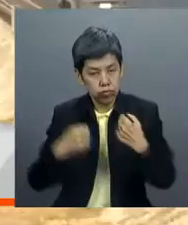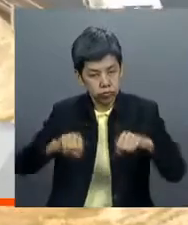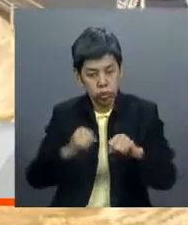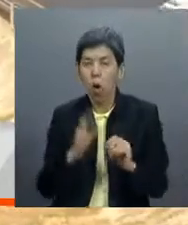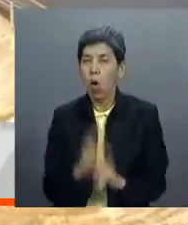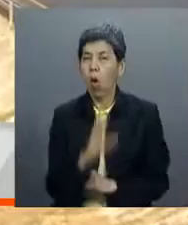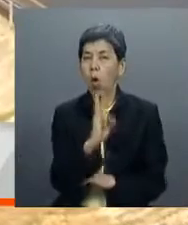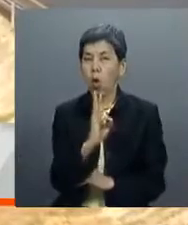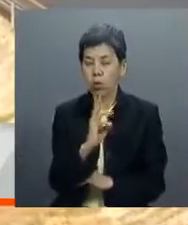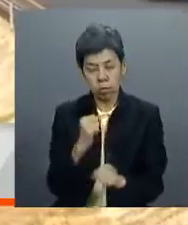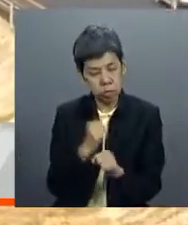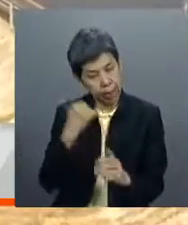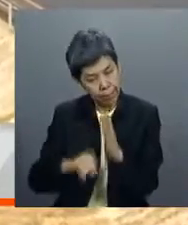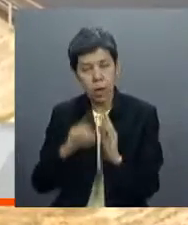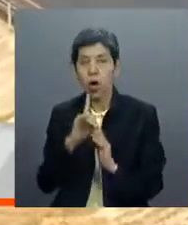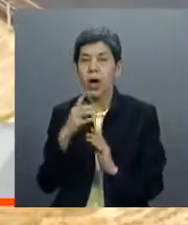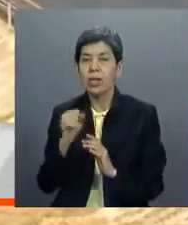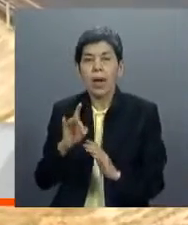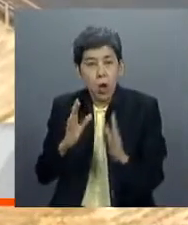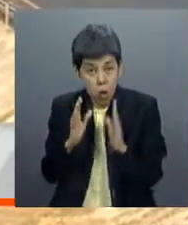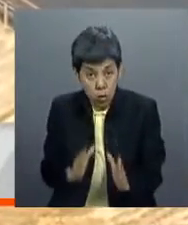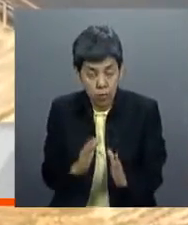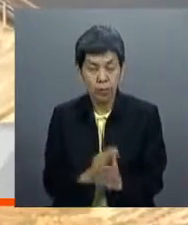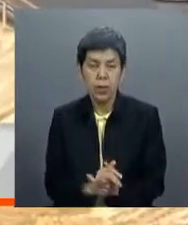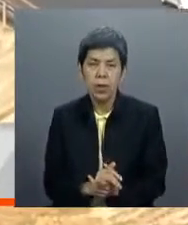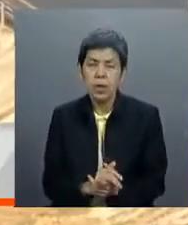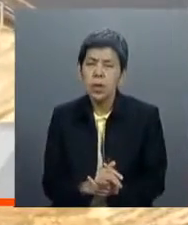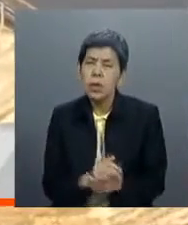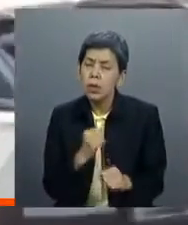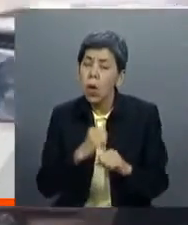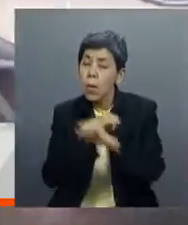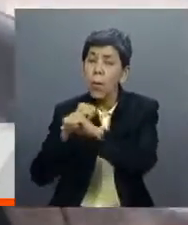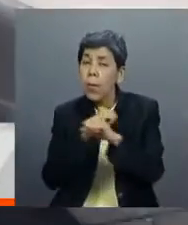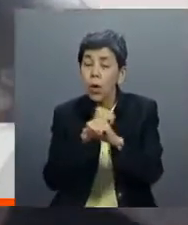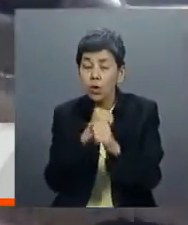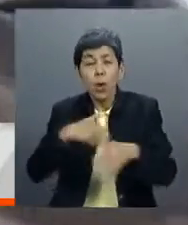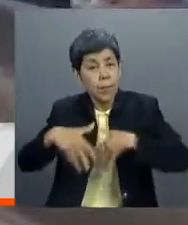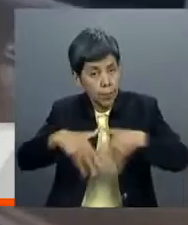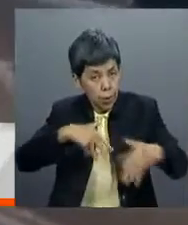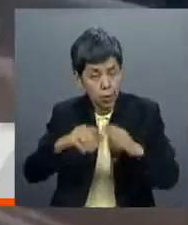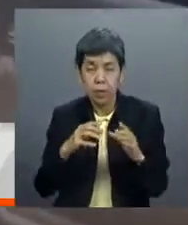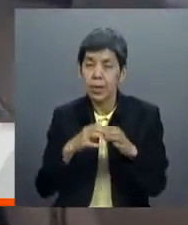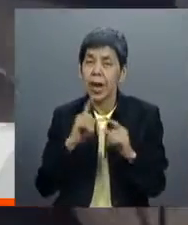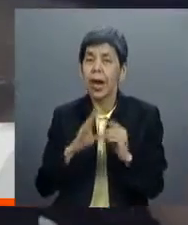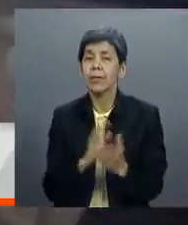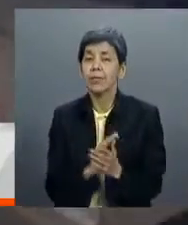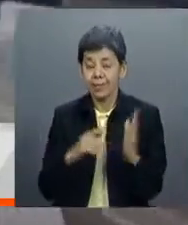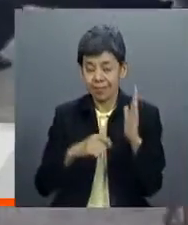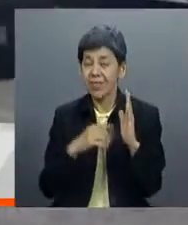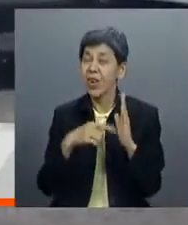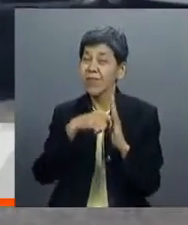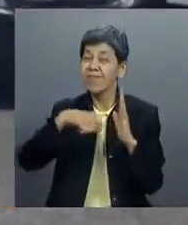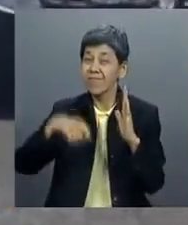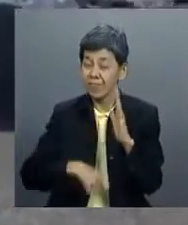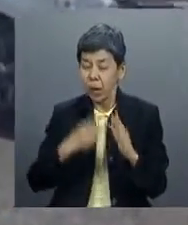คนและส่งดำเนินคดี118คนด้านศูนย์ป้องกันและบรรเทาสาธารณภัยเขต5จังหวัดนครราชสีมาคร